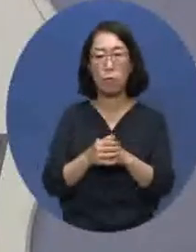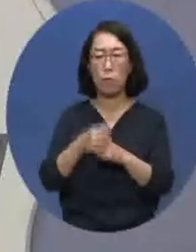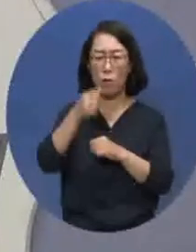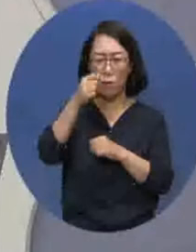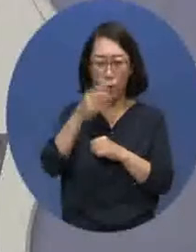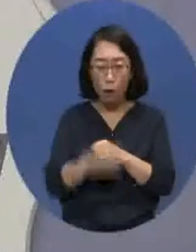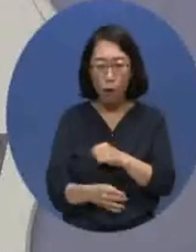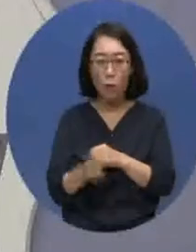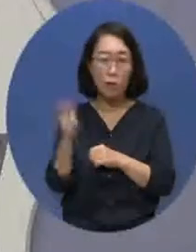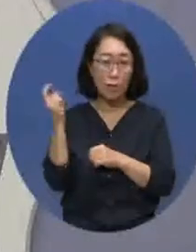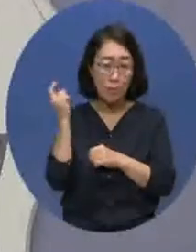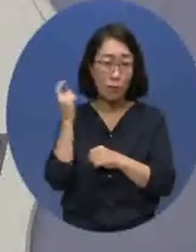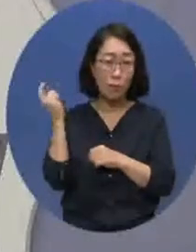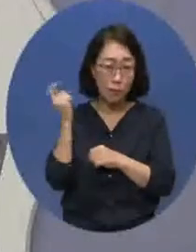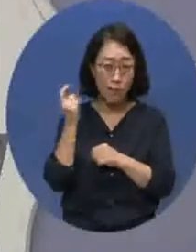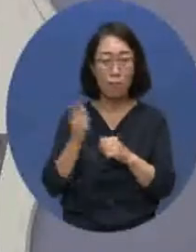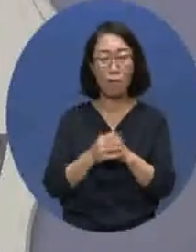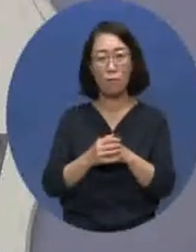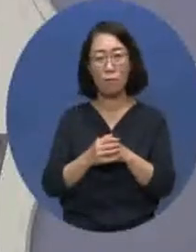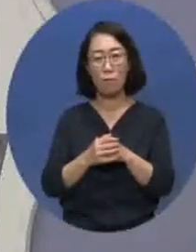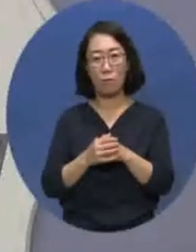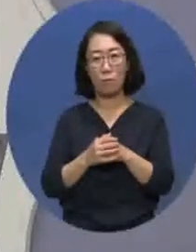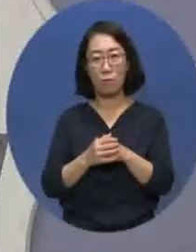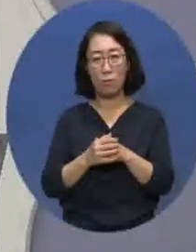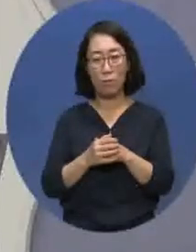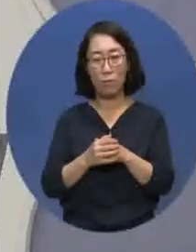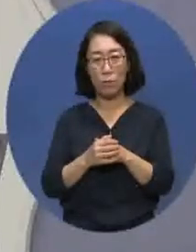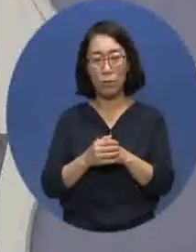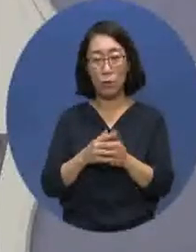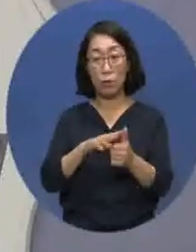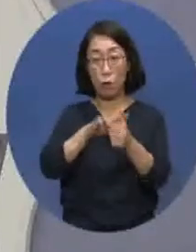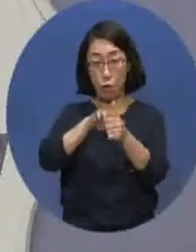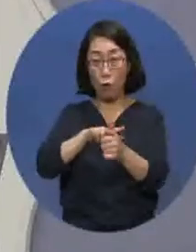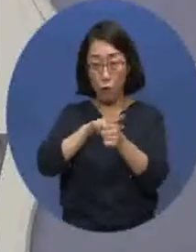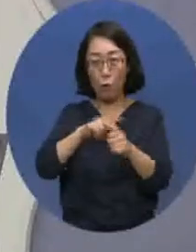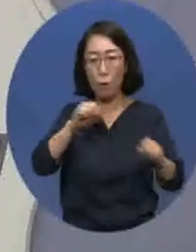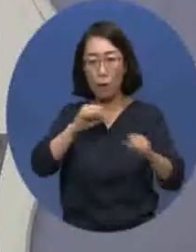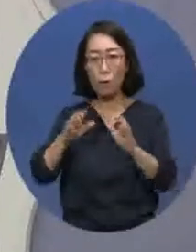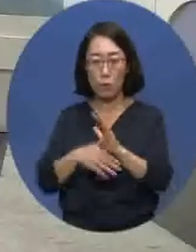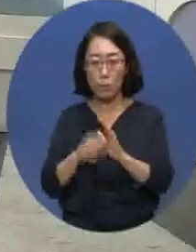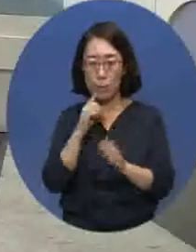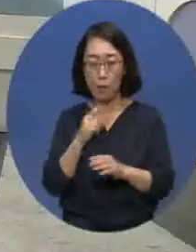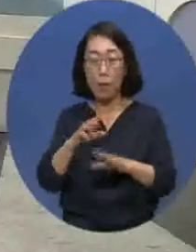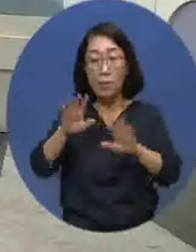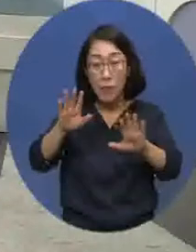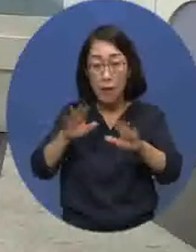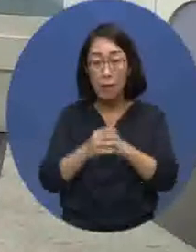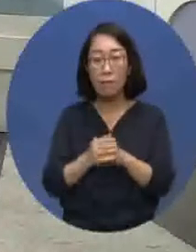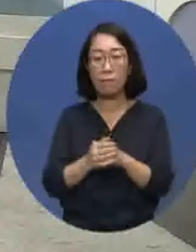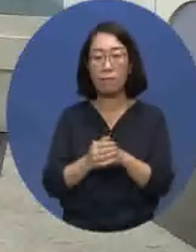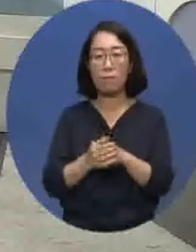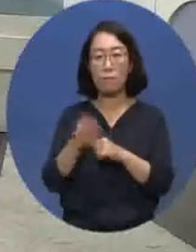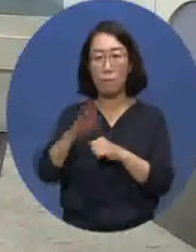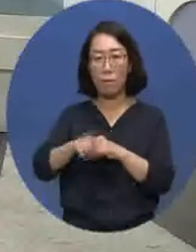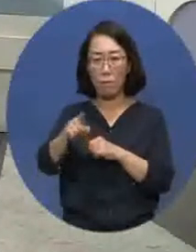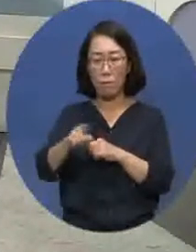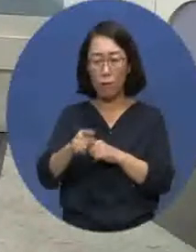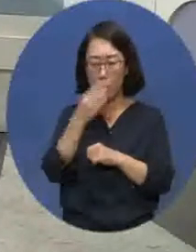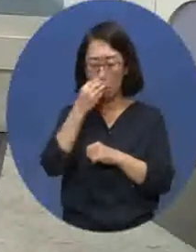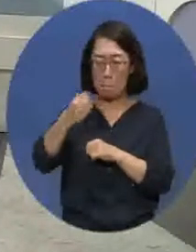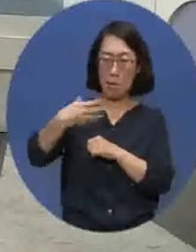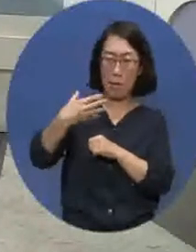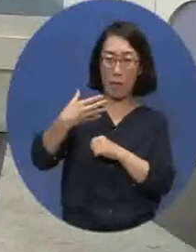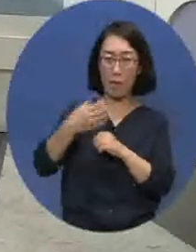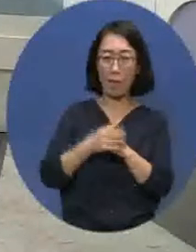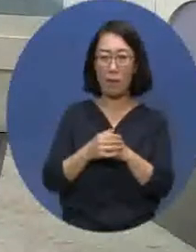숱하게 듣고 5 선거 활동을 했구요 지역 활동을 했구요 한거 아니에요 그렇게 그 문전 박대 인데